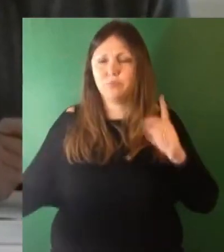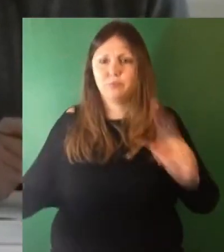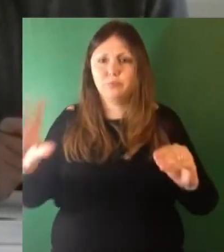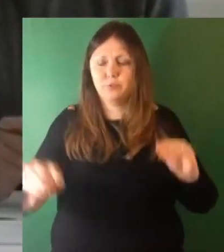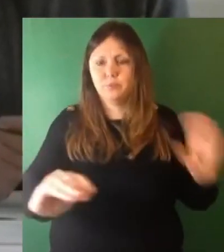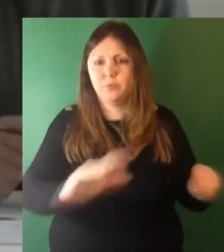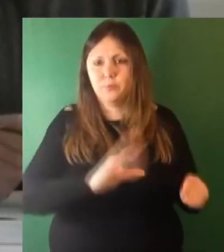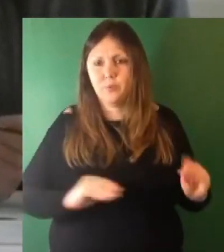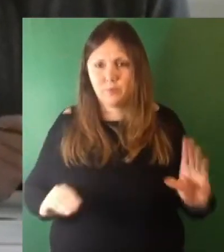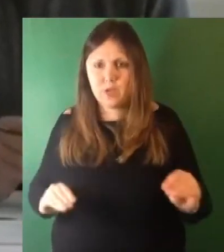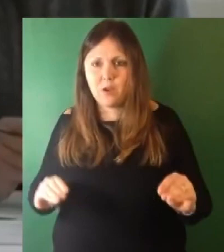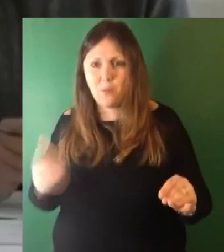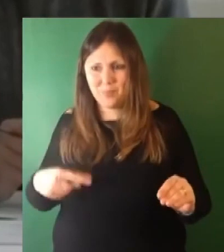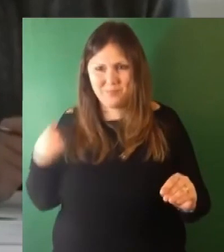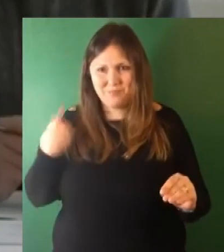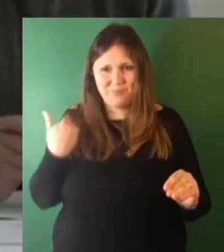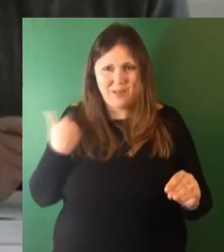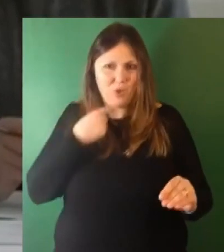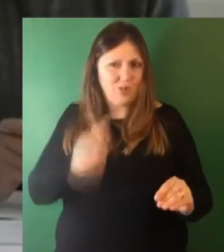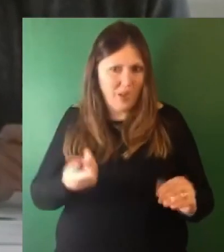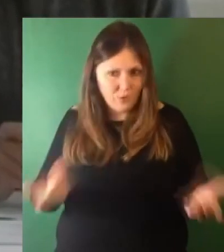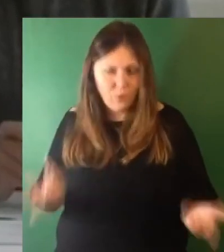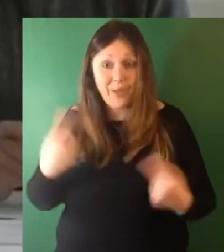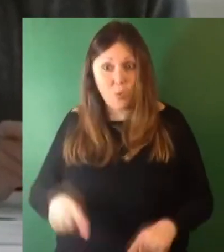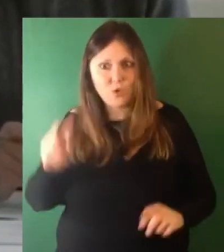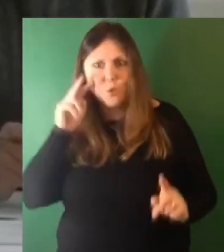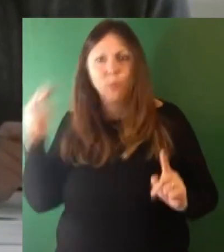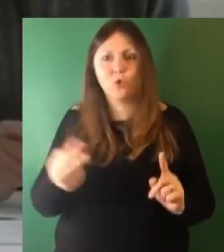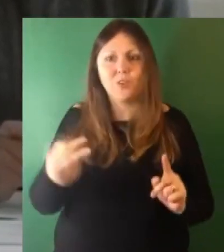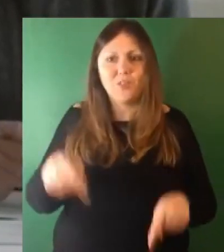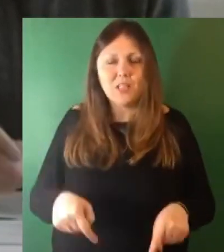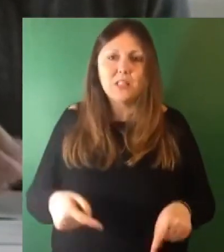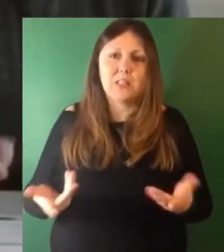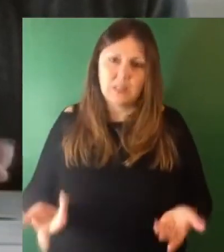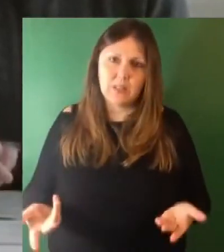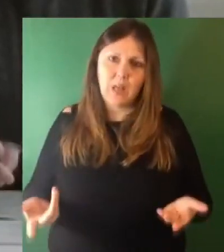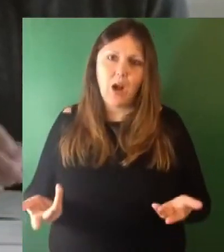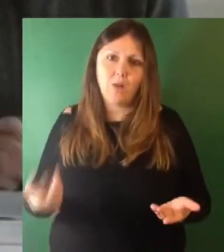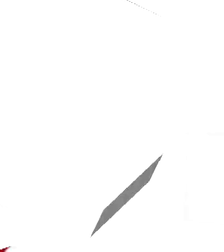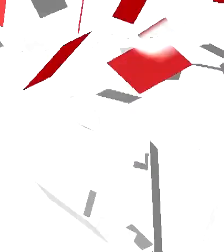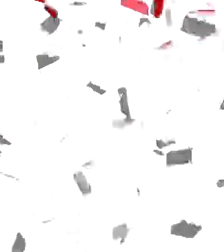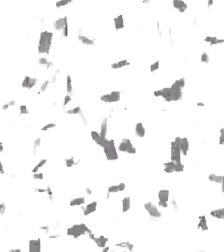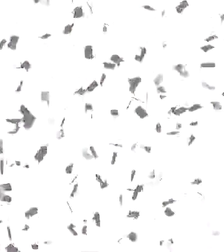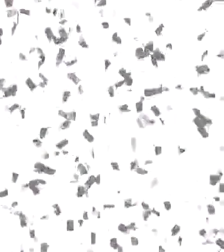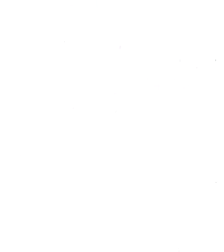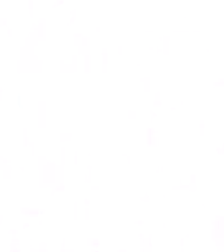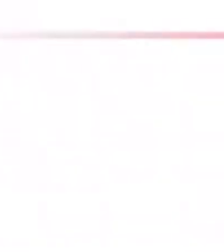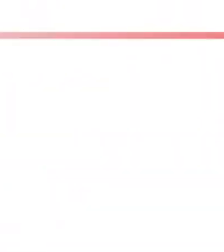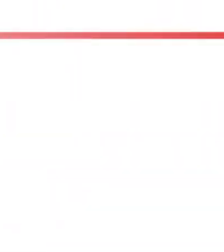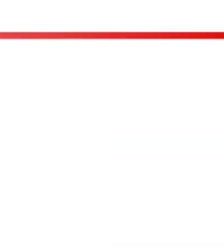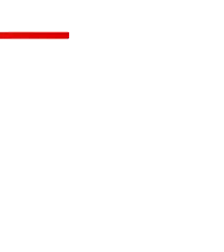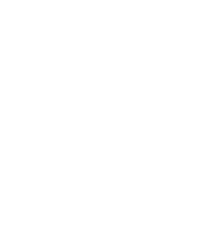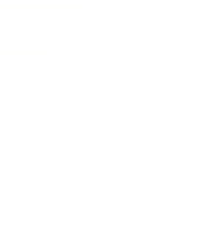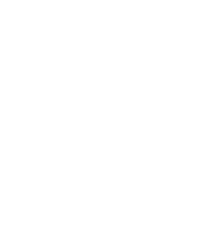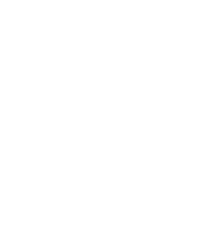prima. Per cui io direi che da questo punto di vista, insomma, si sta facendo quello che dicono le linee guida.